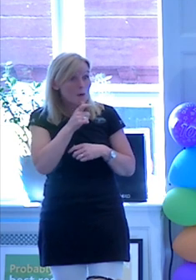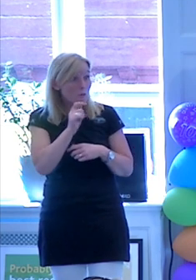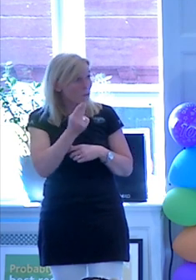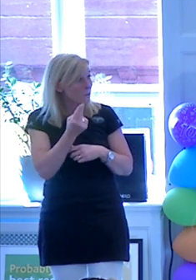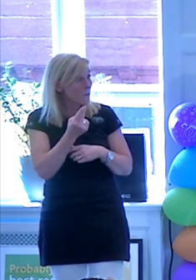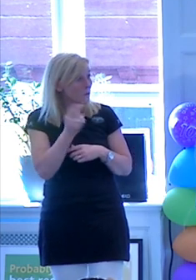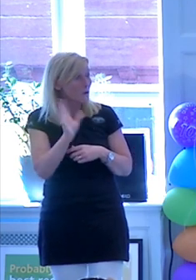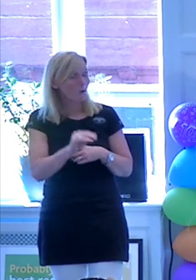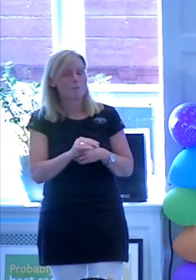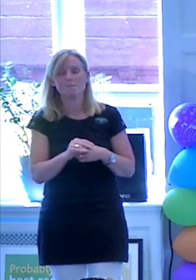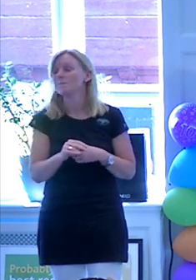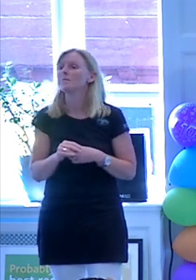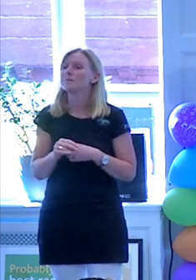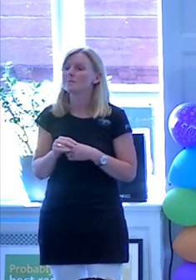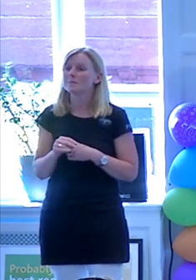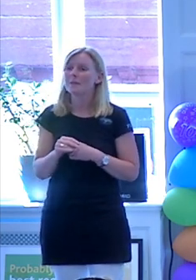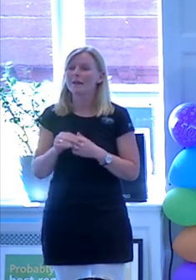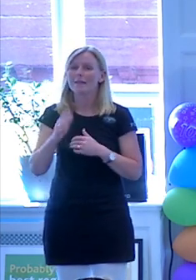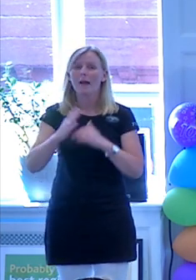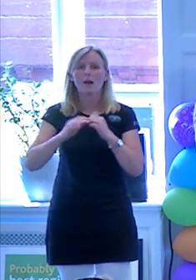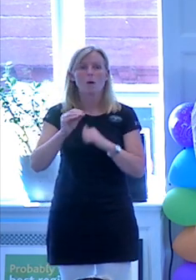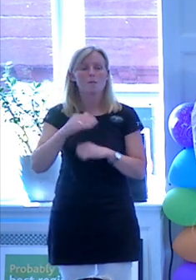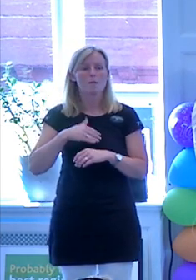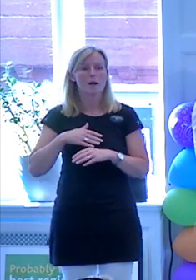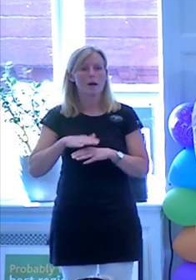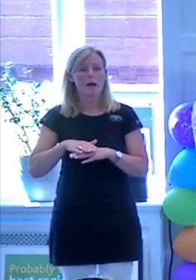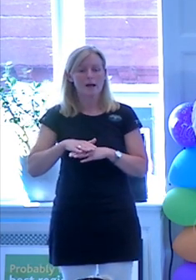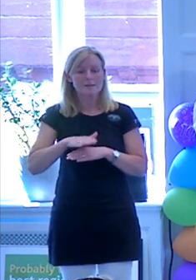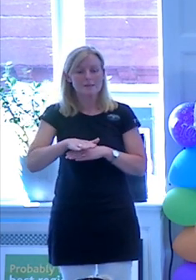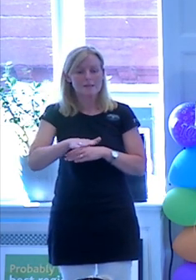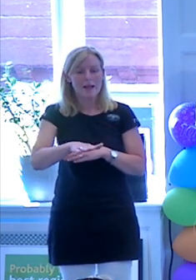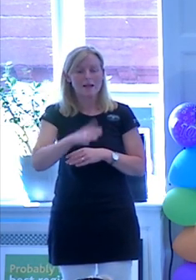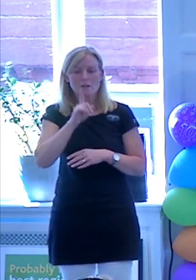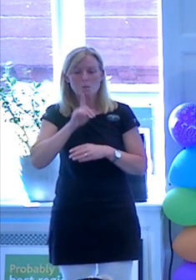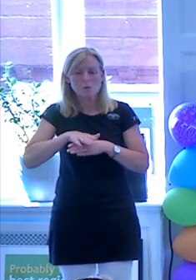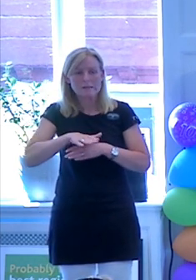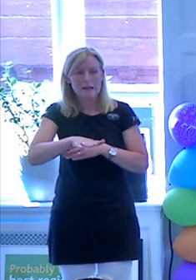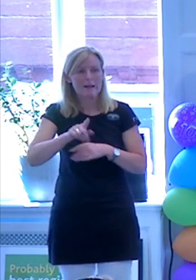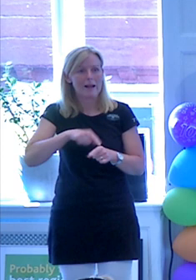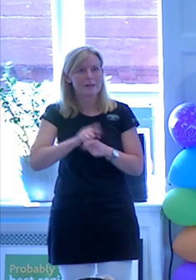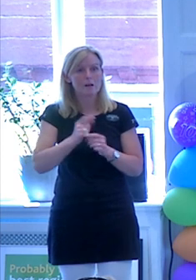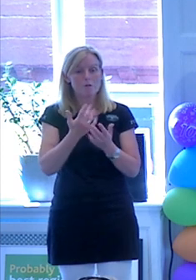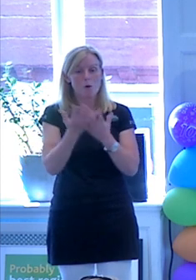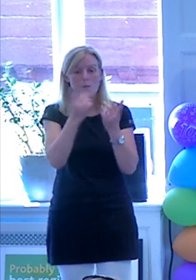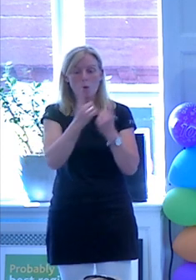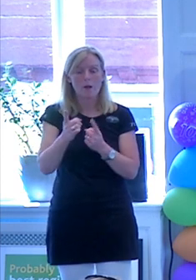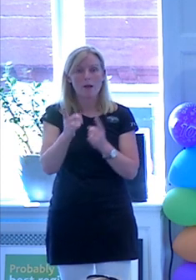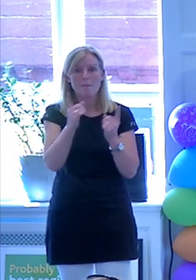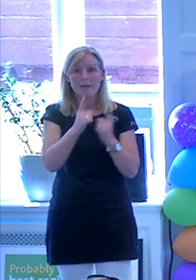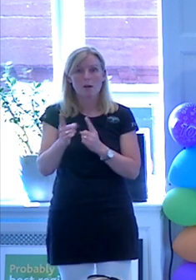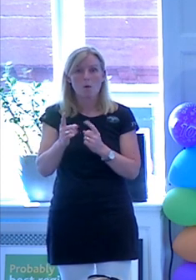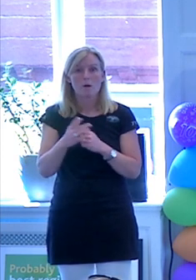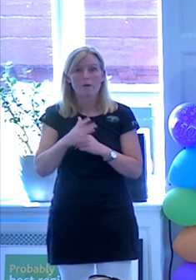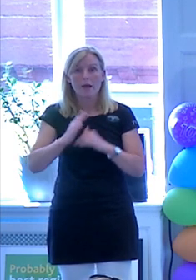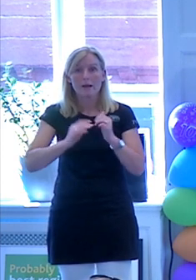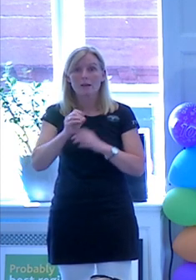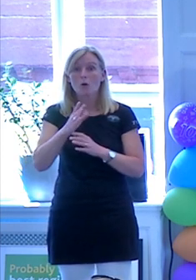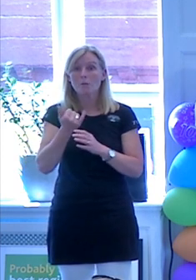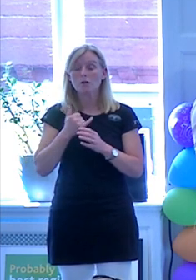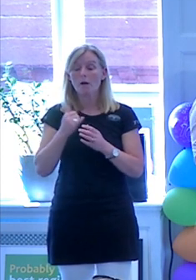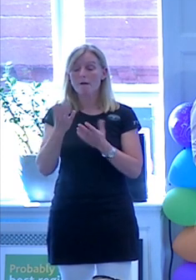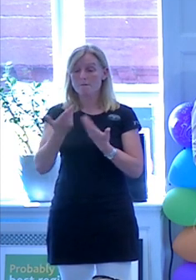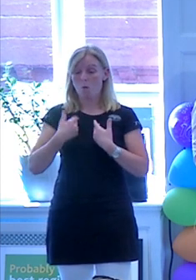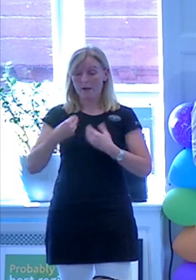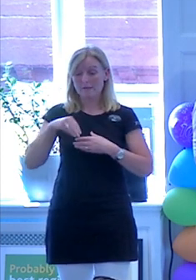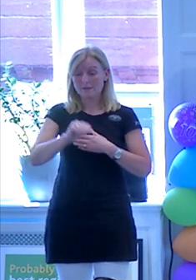då. Hallå? Ja. Att det också handlar om att göra stegförflyttningar. För att väldigt många människor så innebär det inte bara för att man är inne i våra insatser att man